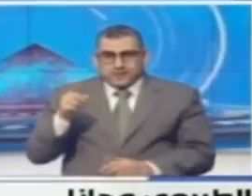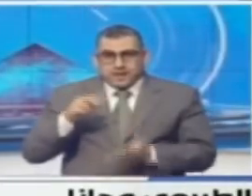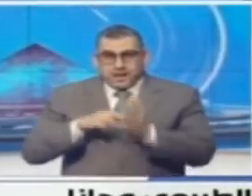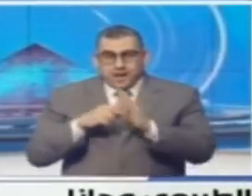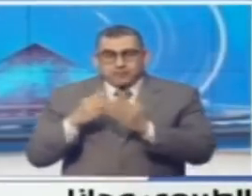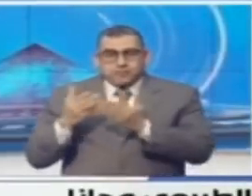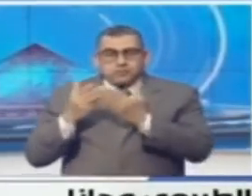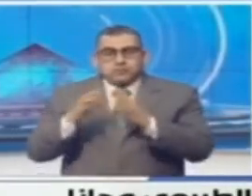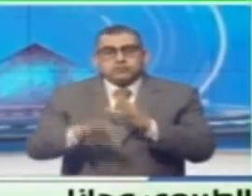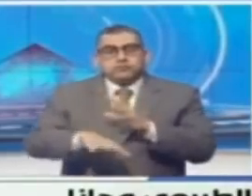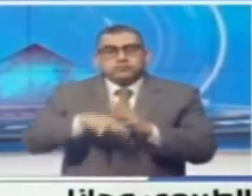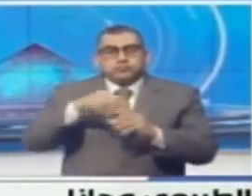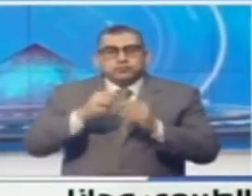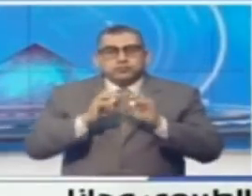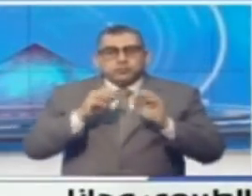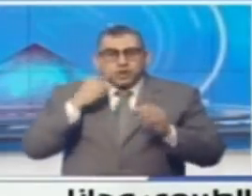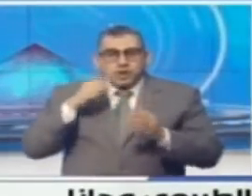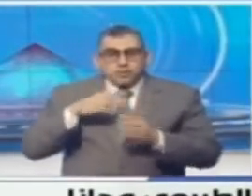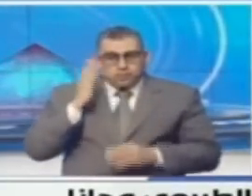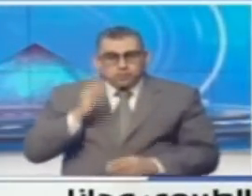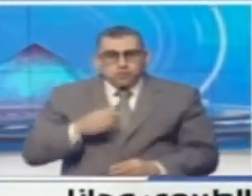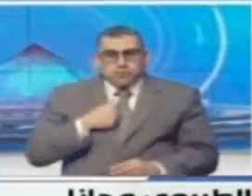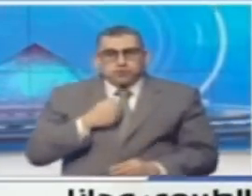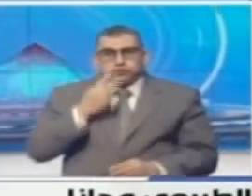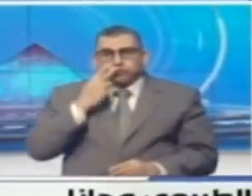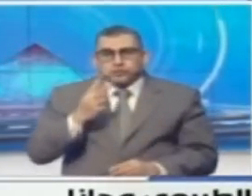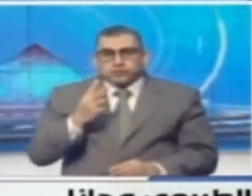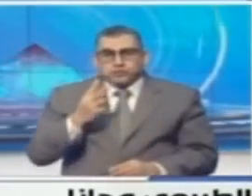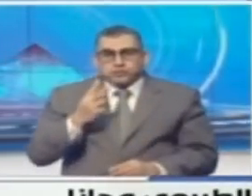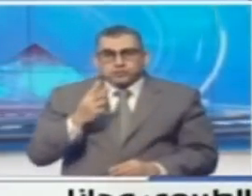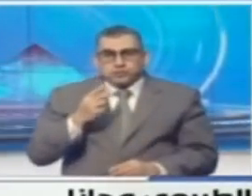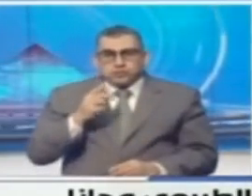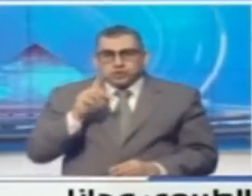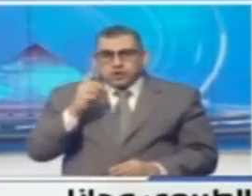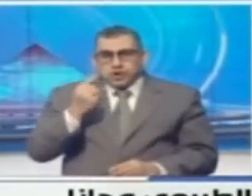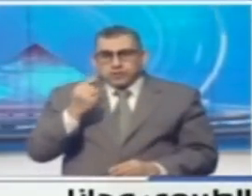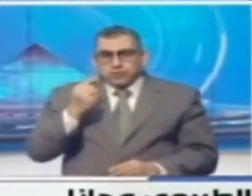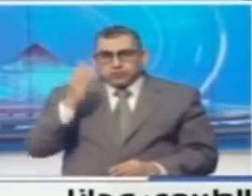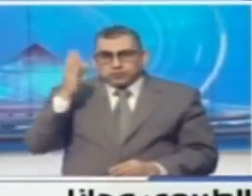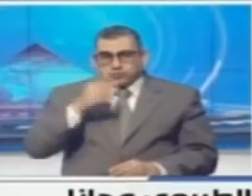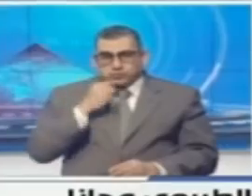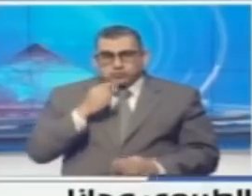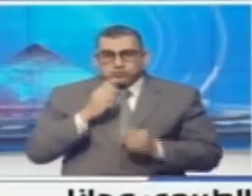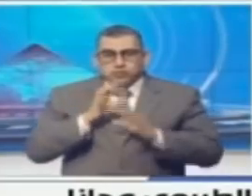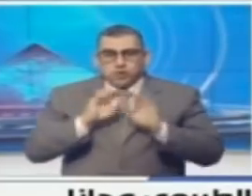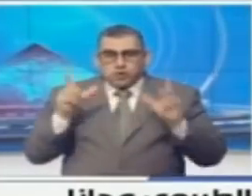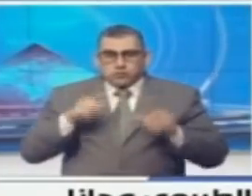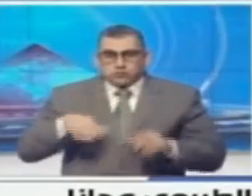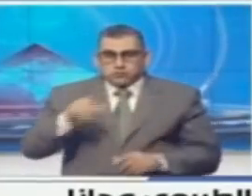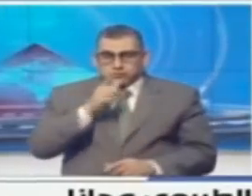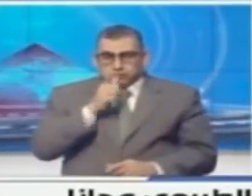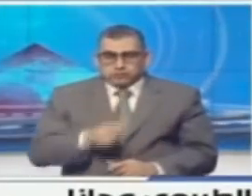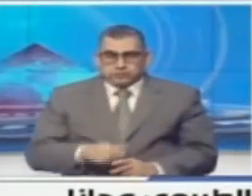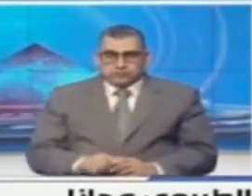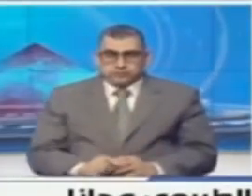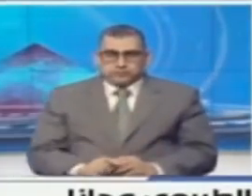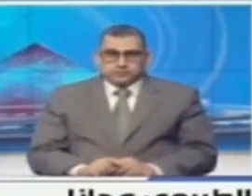يخلصوا لي الموضوع لو قدرنا قبل يوم 15، هنبقى كلنا فرحانين.